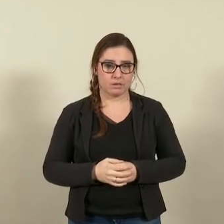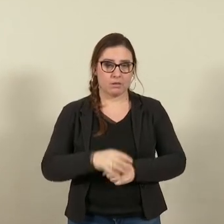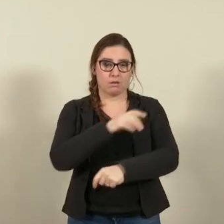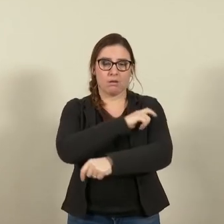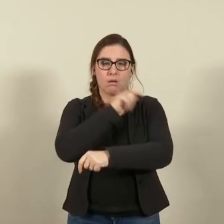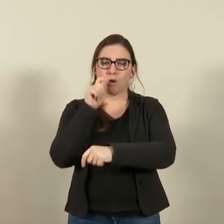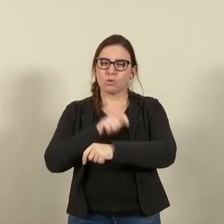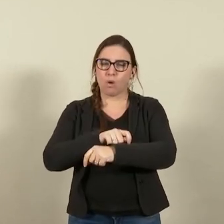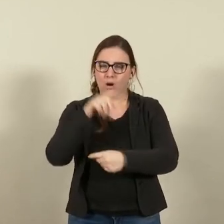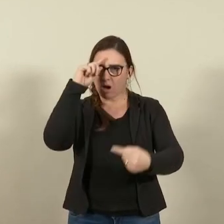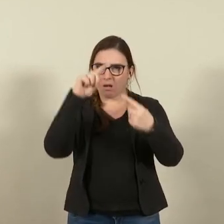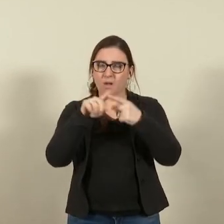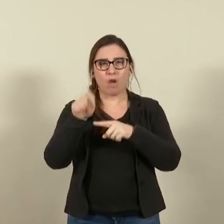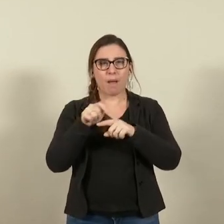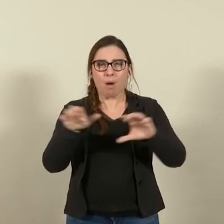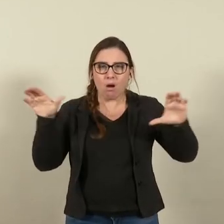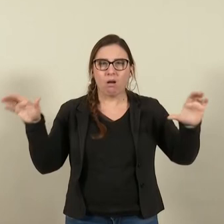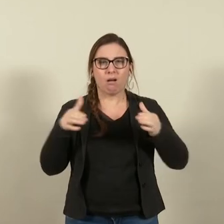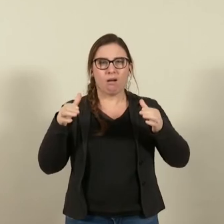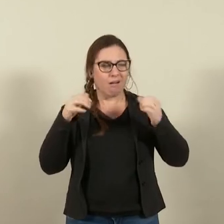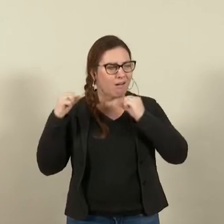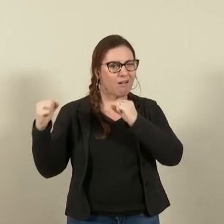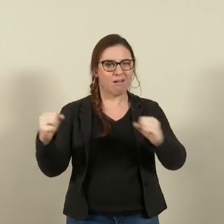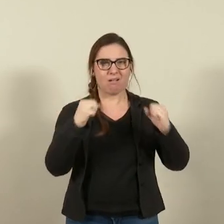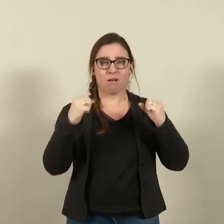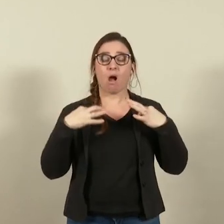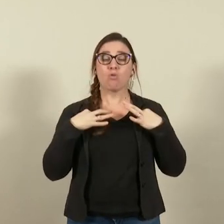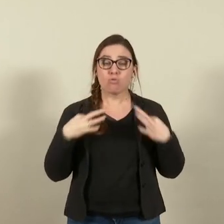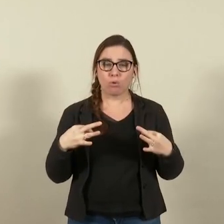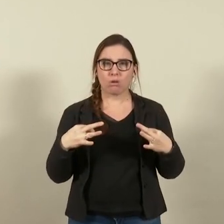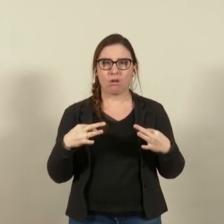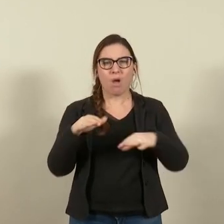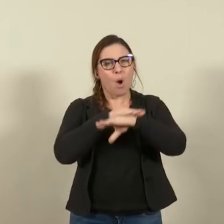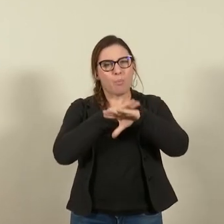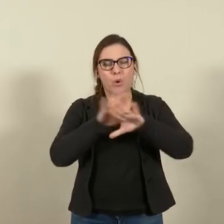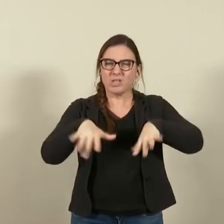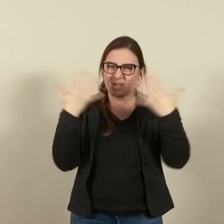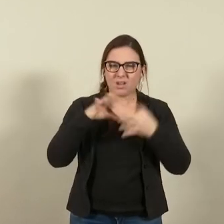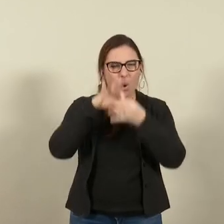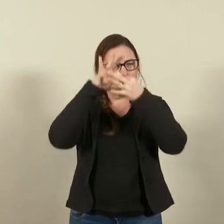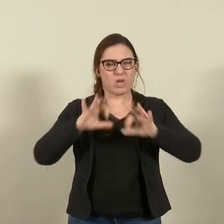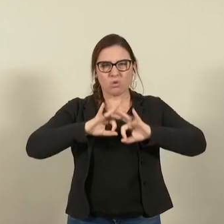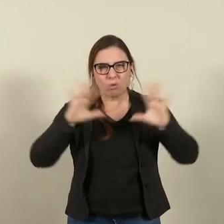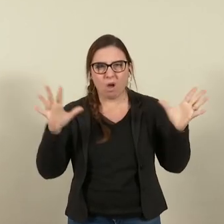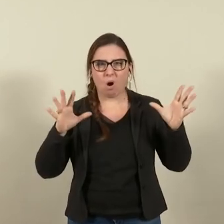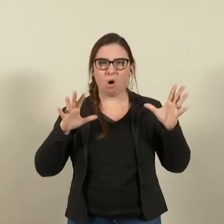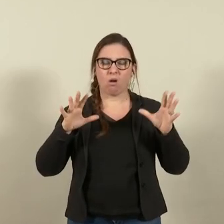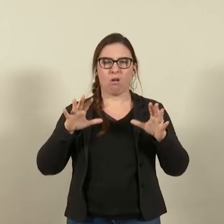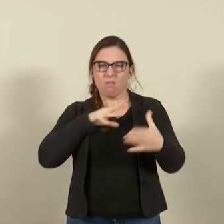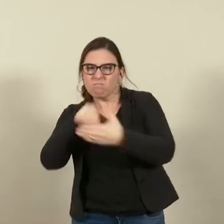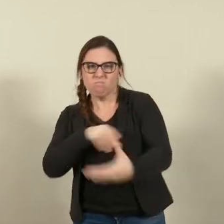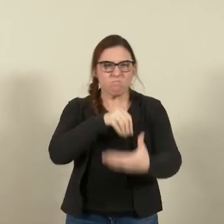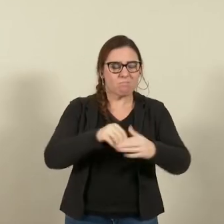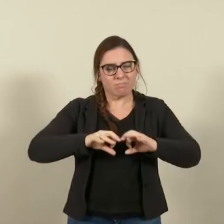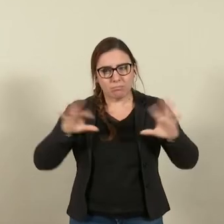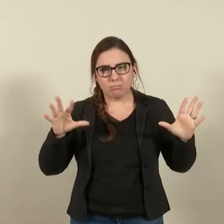typiquement un sujet rassembleur qui se doit d'être neutre à politique à religieux àartisan honnêtement on aurait pu